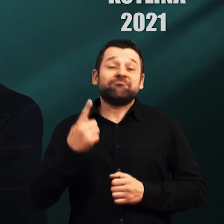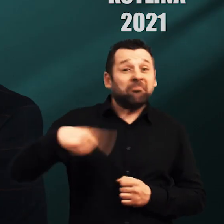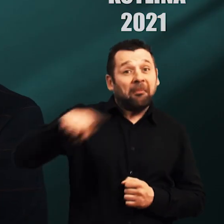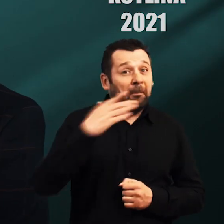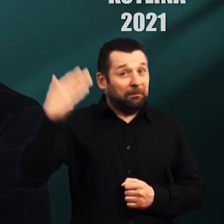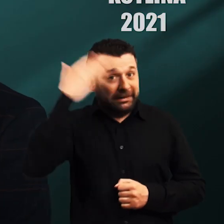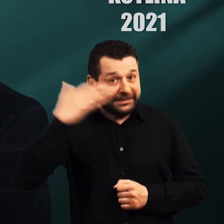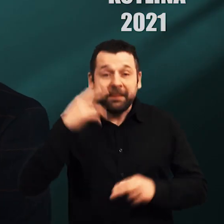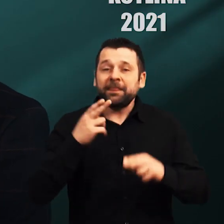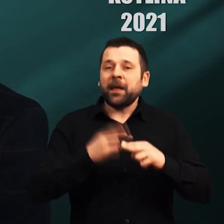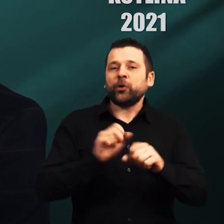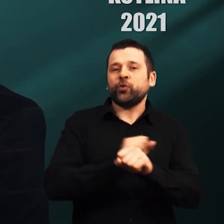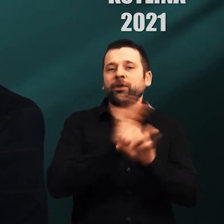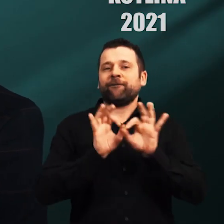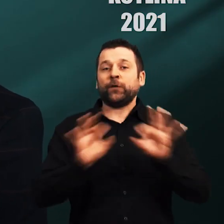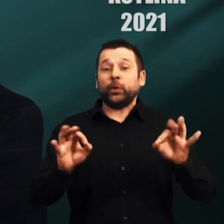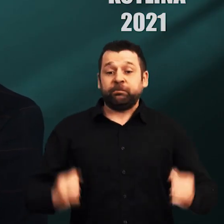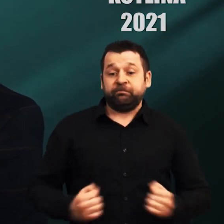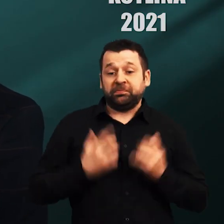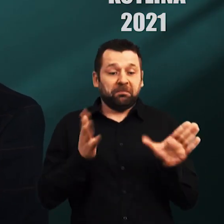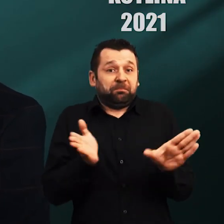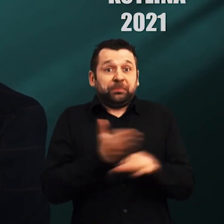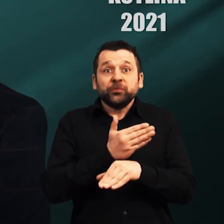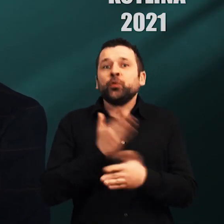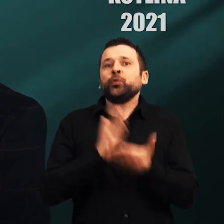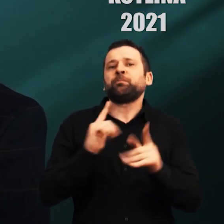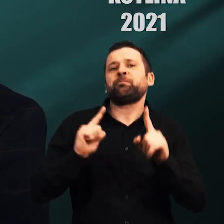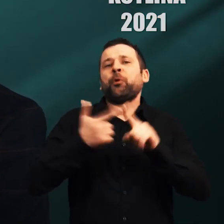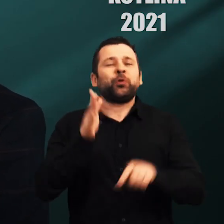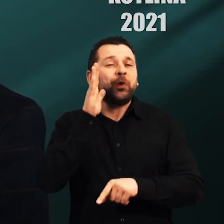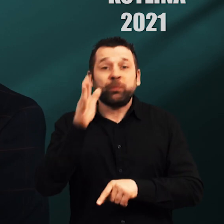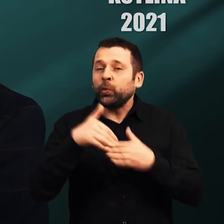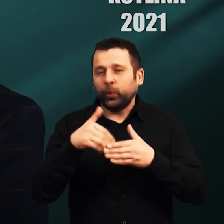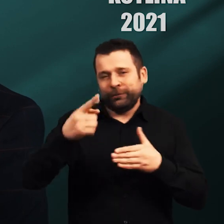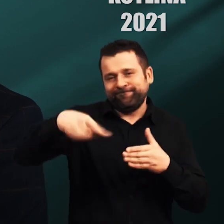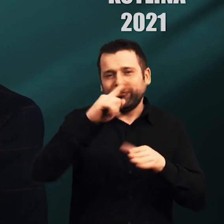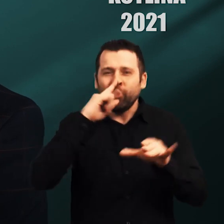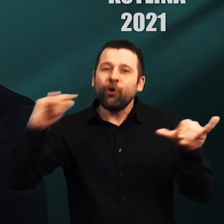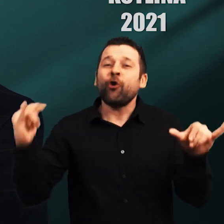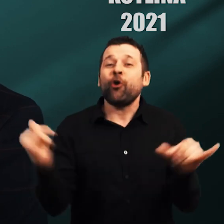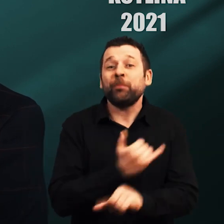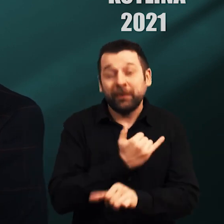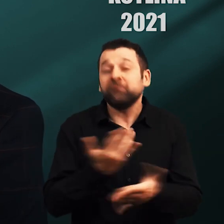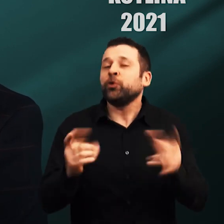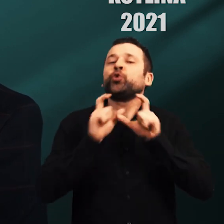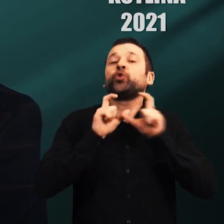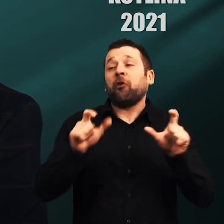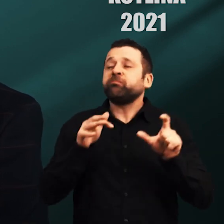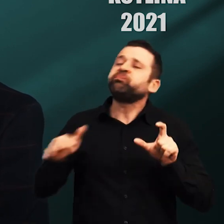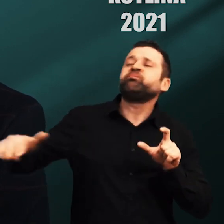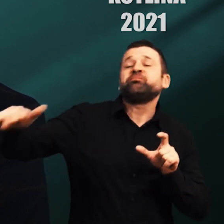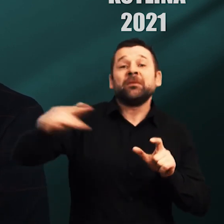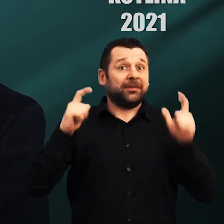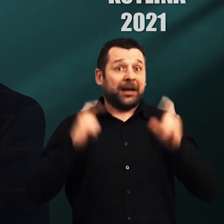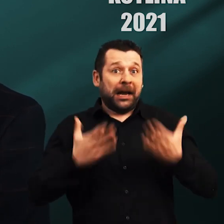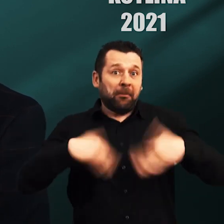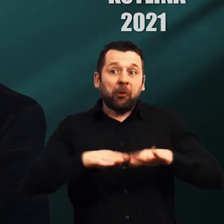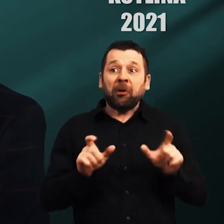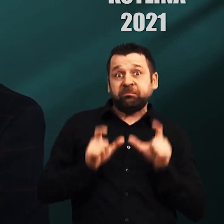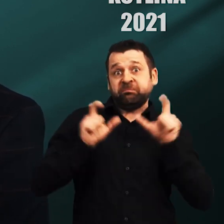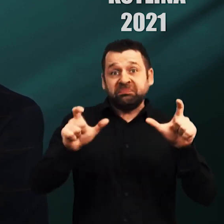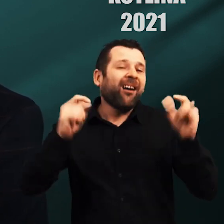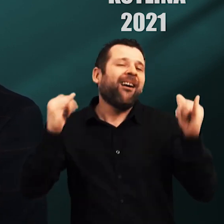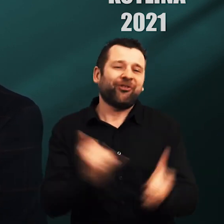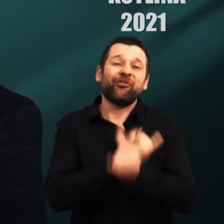Nemyslete si, že po prodělaném onemocnění nemůžete onemocnit znovu. Spousta z vás si nevytvoří dostatečné množství protilátek,